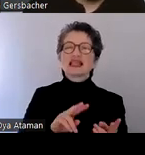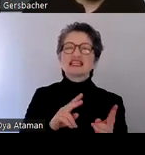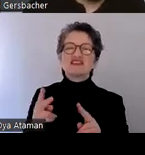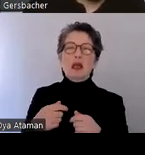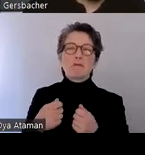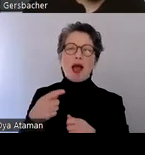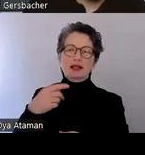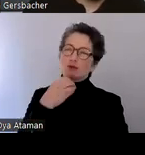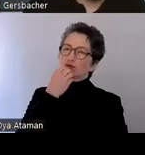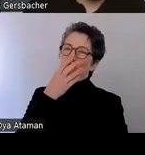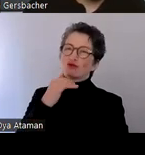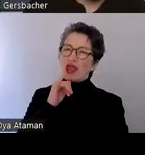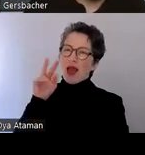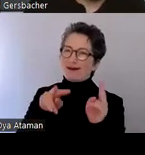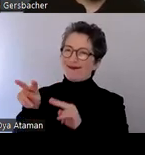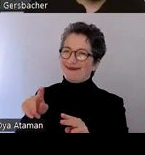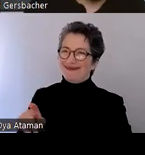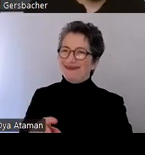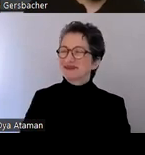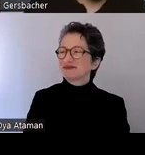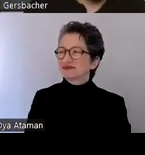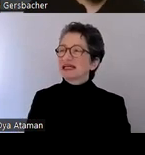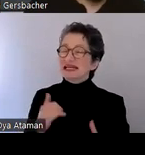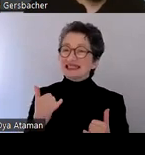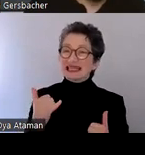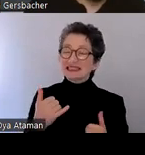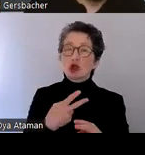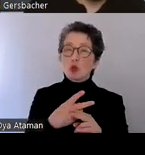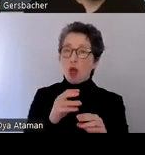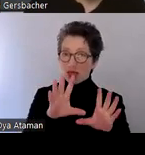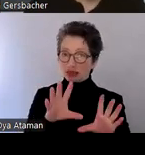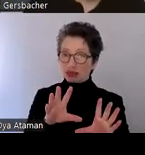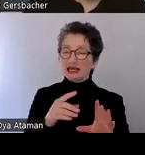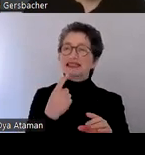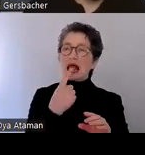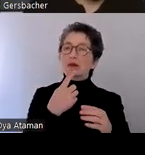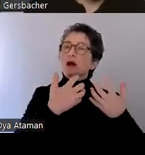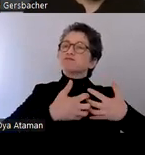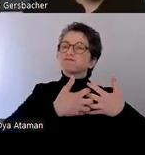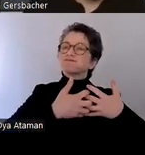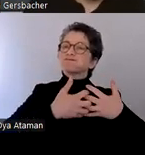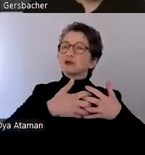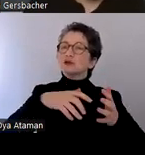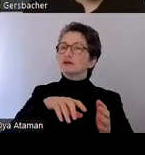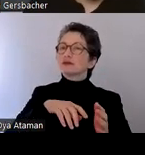Improve Accessibility Checker. Der guckt jetzt kurz drüber, lädt ein bisschen, also das Fenster hat sich schon geöffnet.